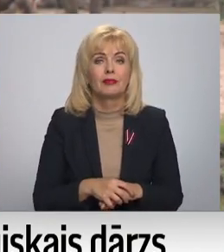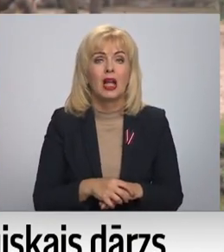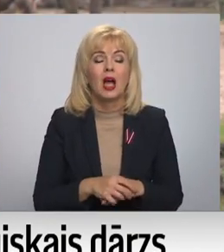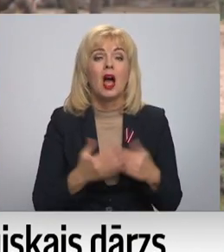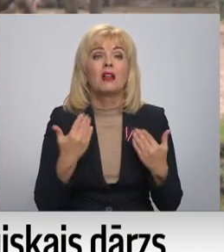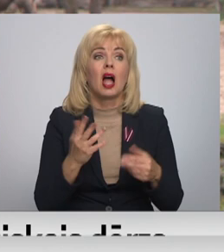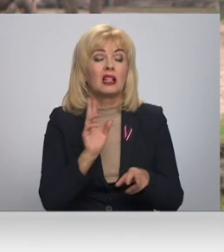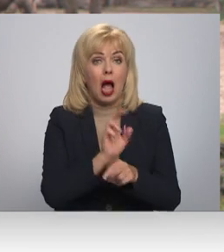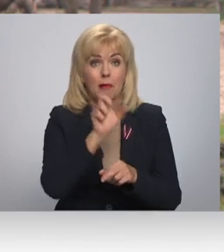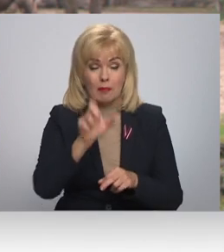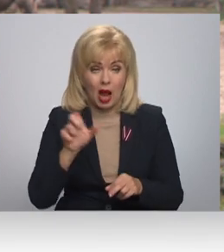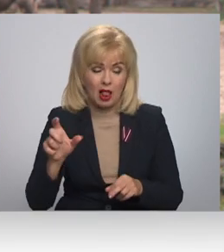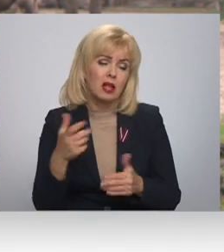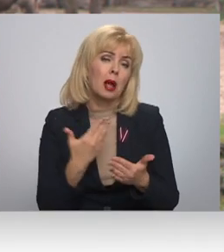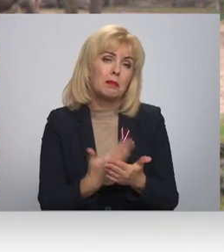Potenciālos apmeklētājus,